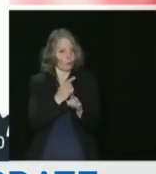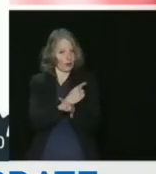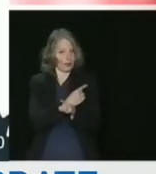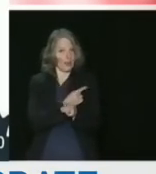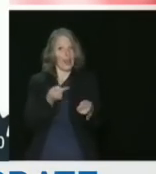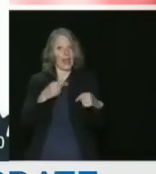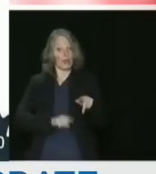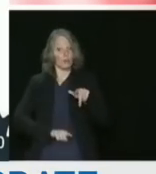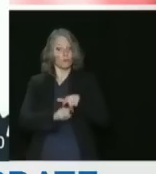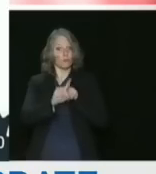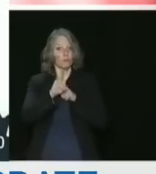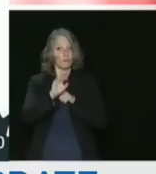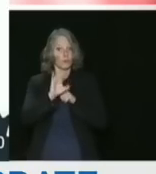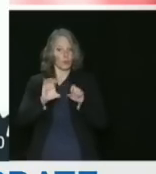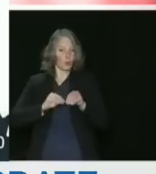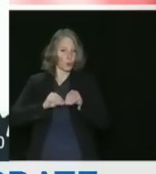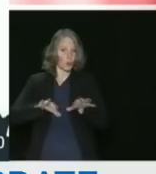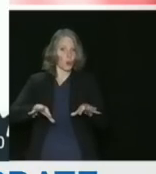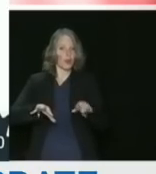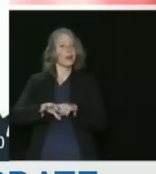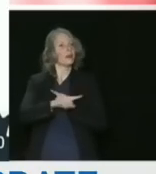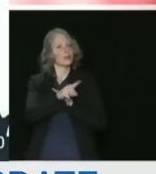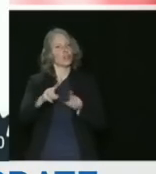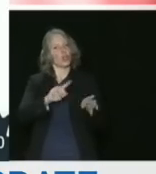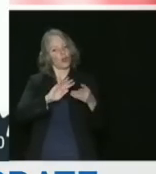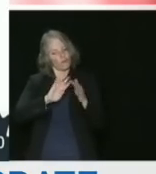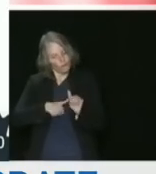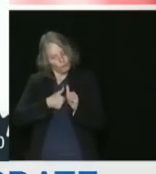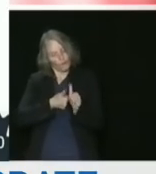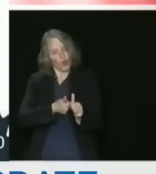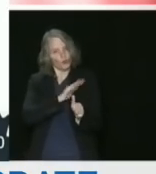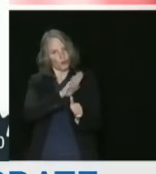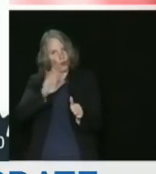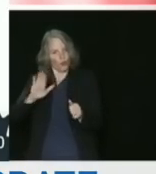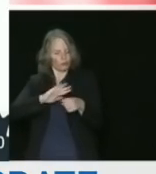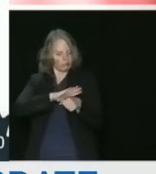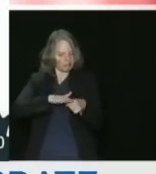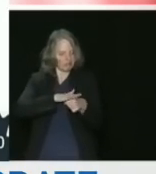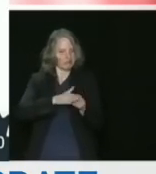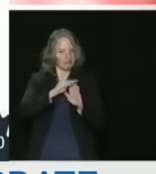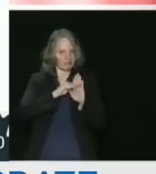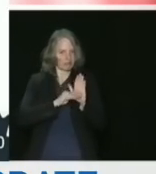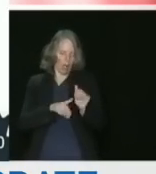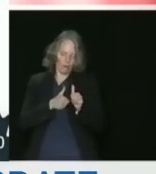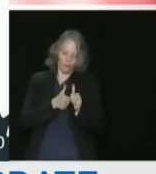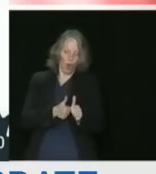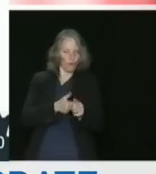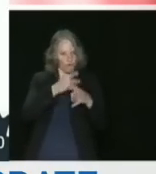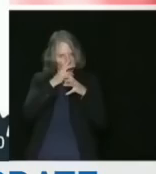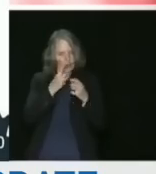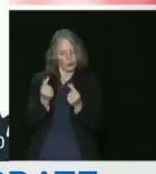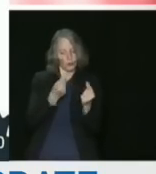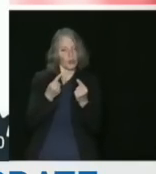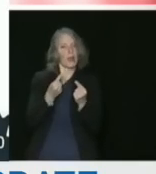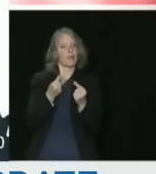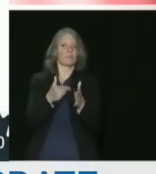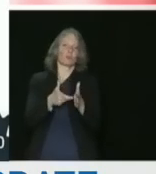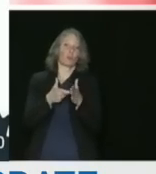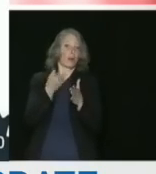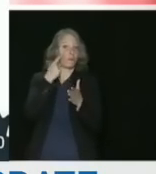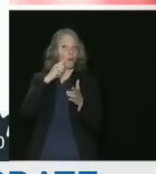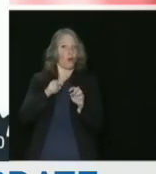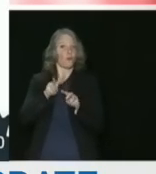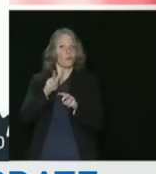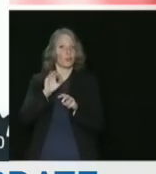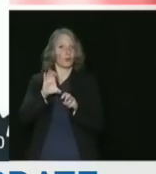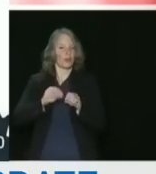hausse, of des concerns are mesures surging, communautaires, y compris des community-based measures, restrictions, sont including nécessaires pour restrictions, interrompre are leur necessary to propagation interrupt rapide their et